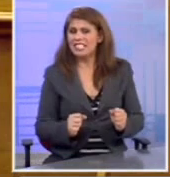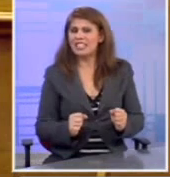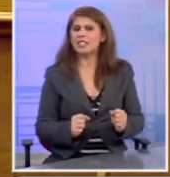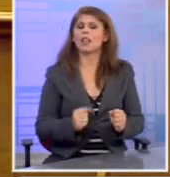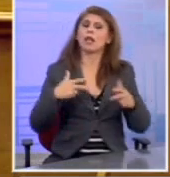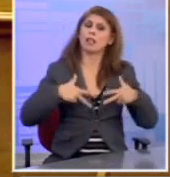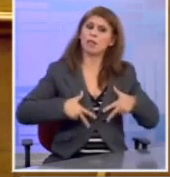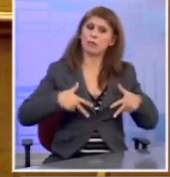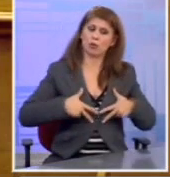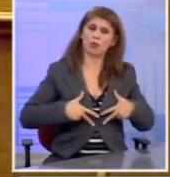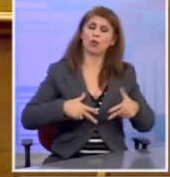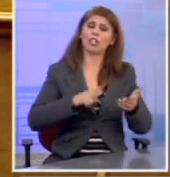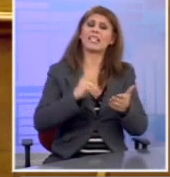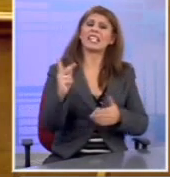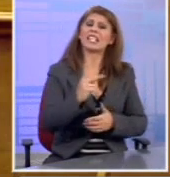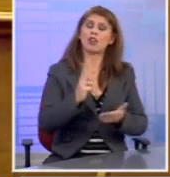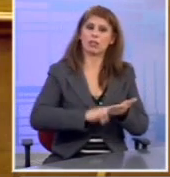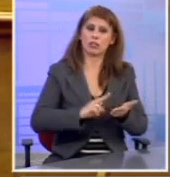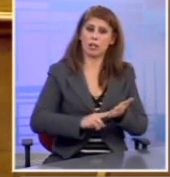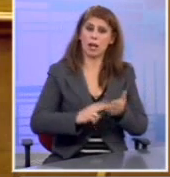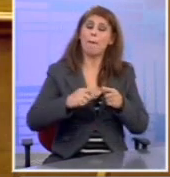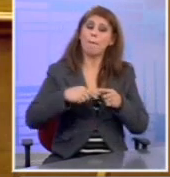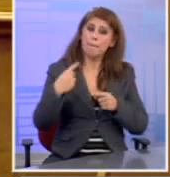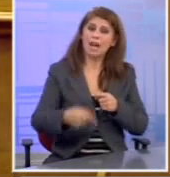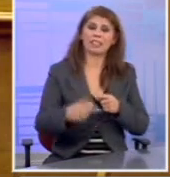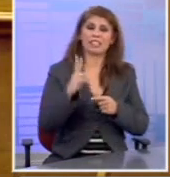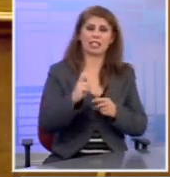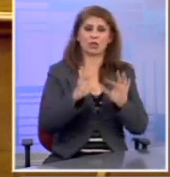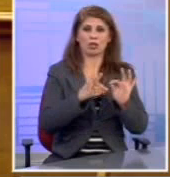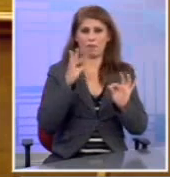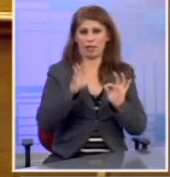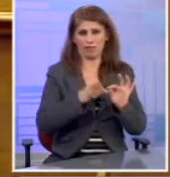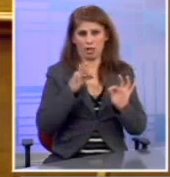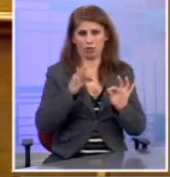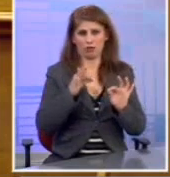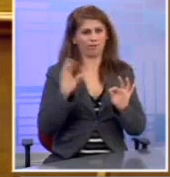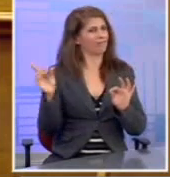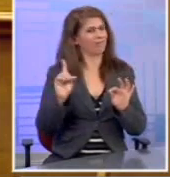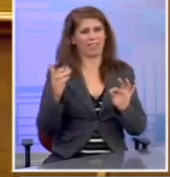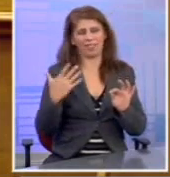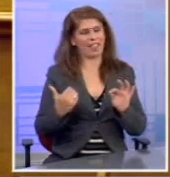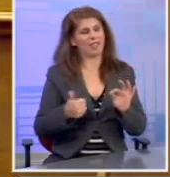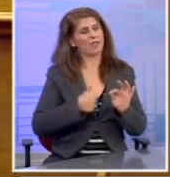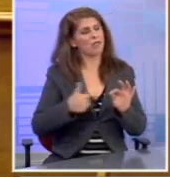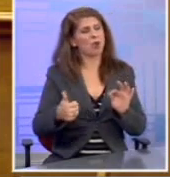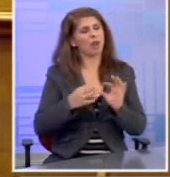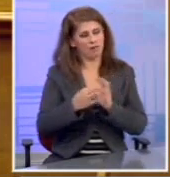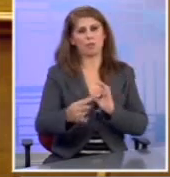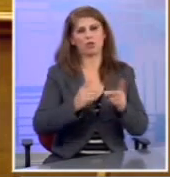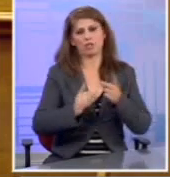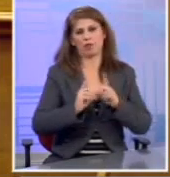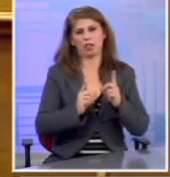Κοινωνικής Ασφάλισης μετά την 20η του Σεπτέμβρη, μετά τις εκλογές, δεν θα έχει παρά να εφαρμόσει τη